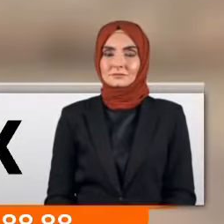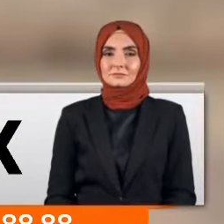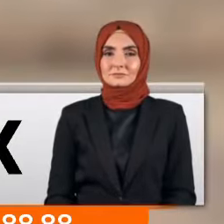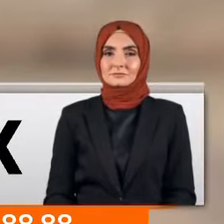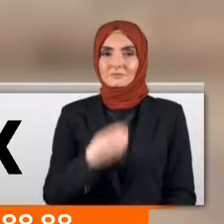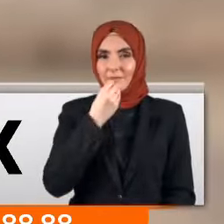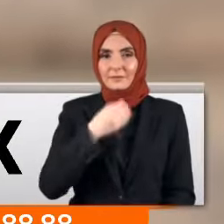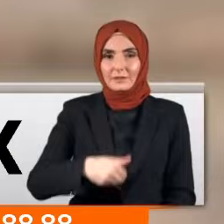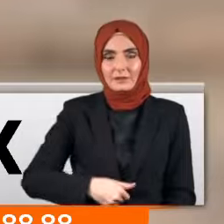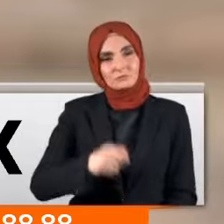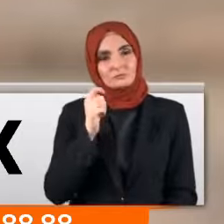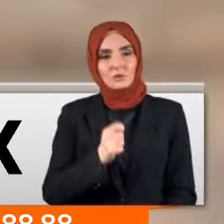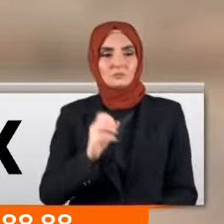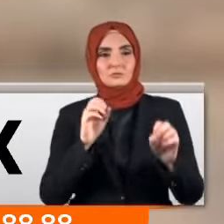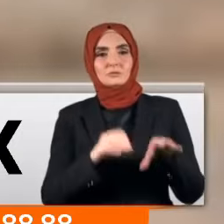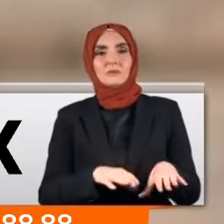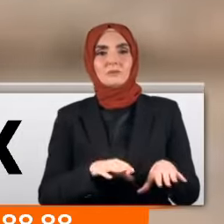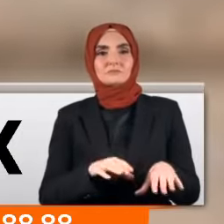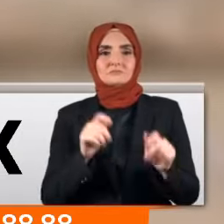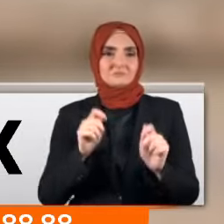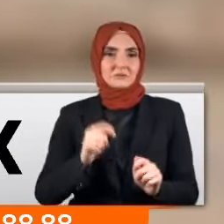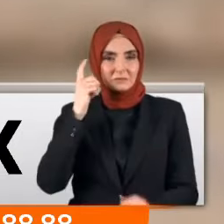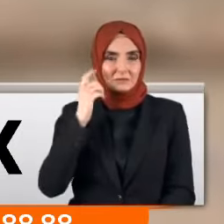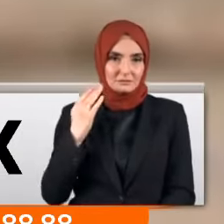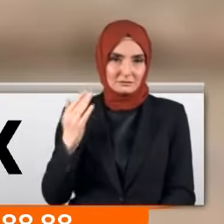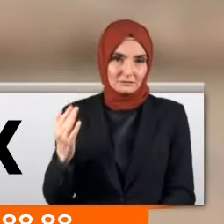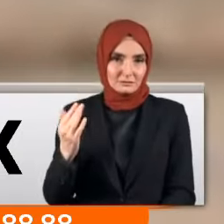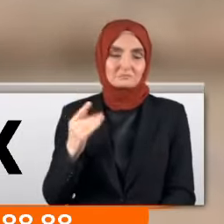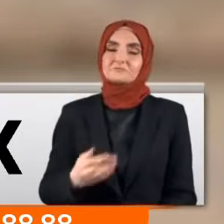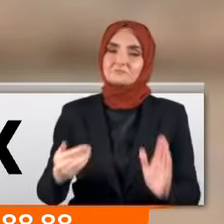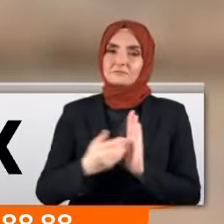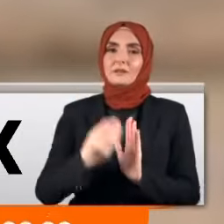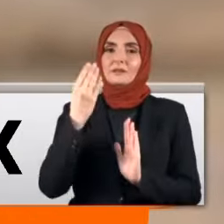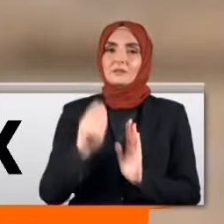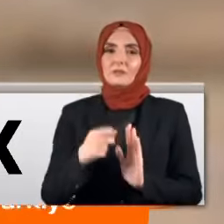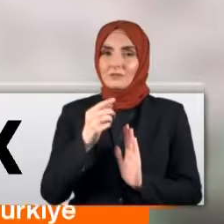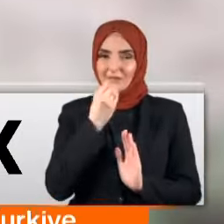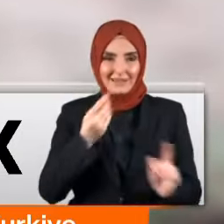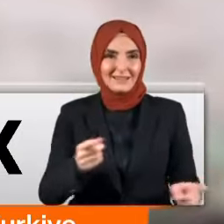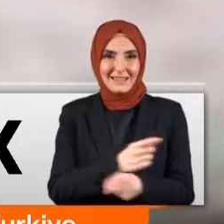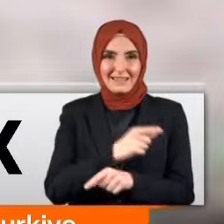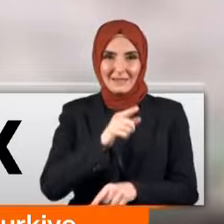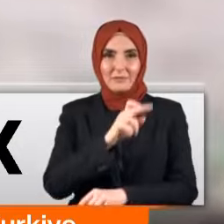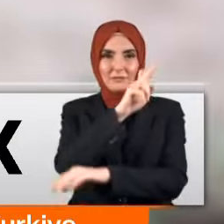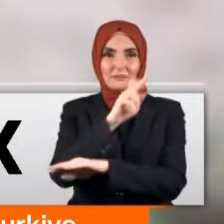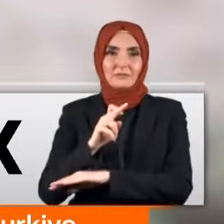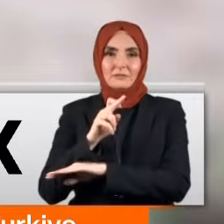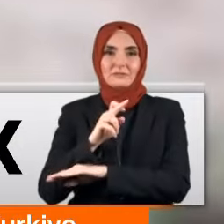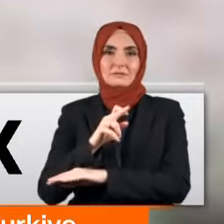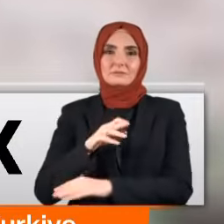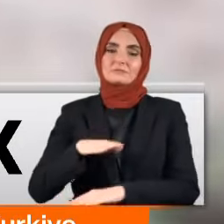Açlığa mahkum ettikleri yetmezmiş gibi taşlaşmış kalpleri yiyecekleri tank paletlerinde ezip sosyal medyada paylaşırken bile